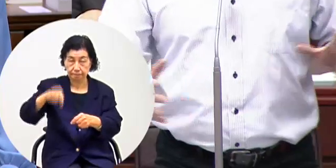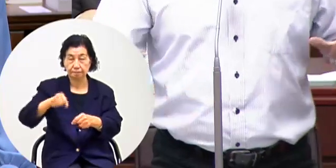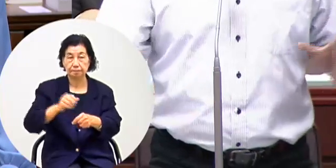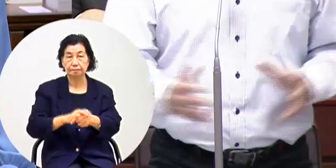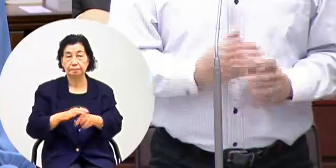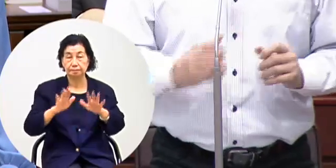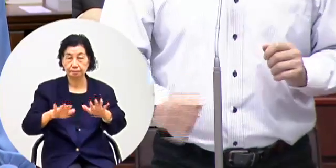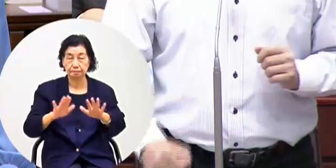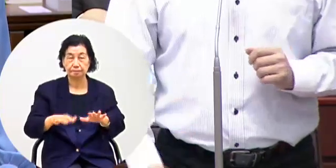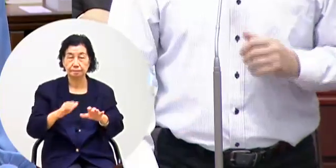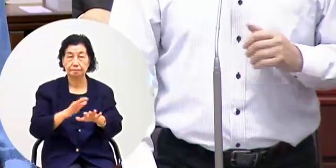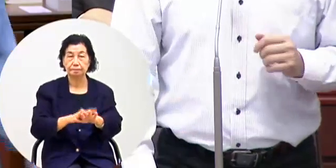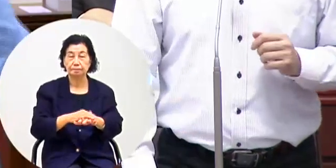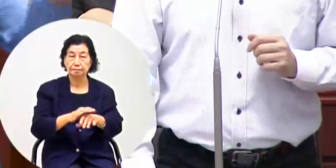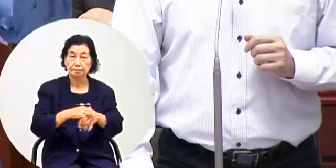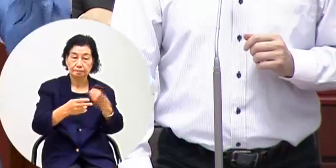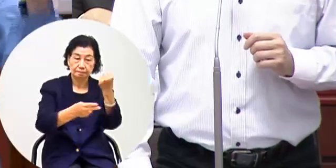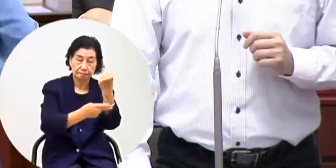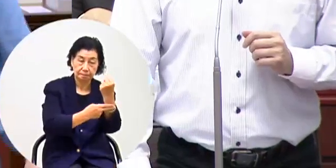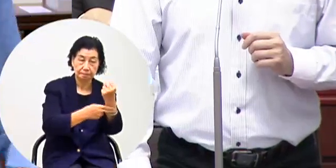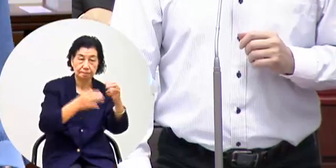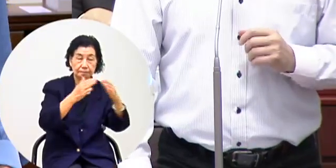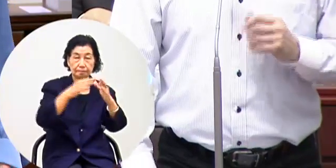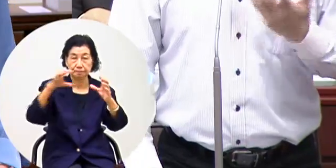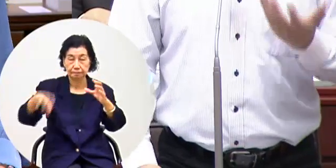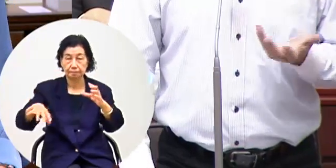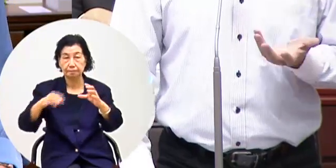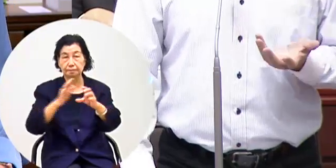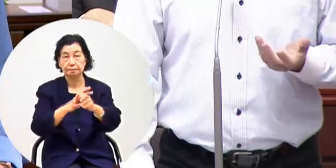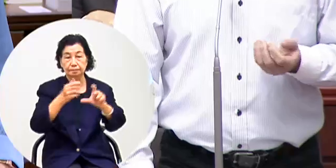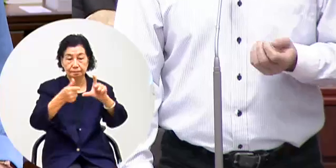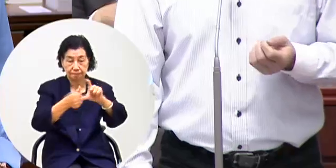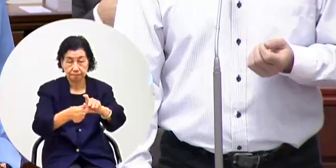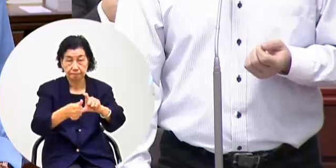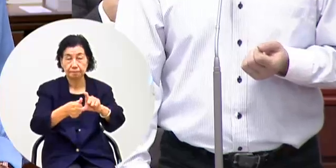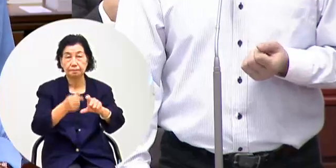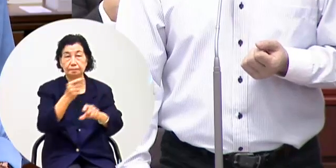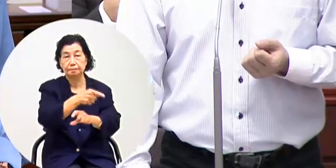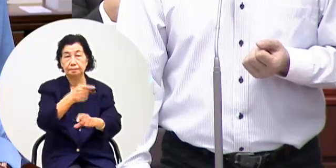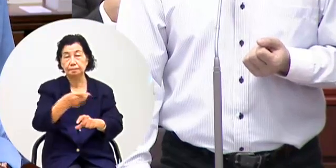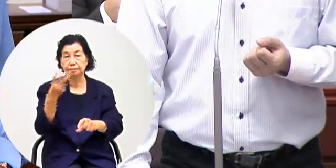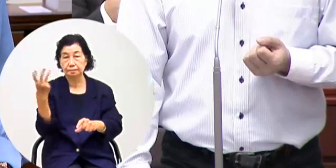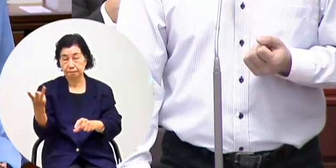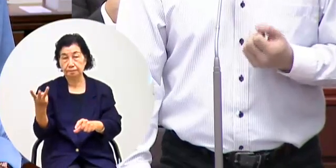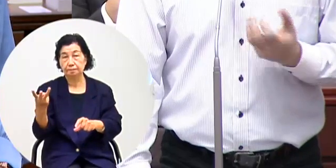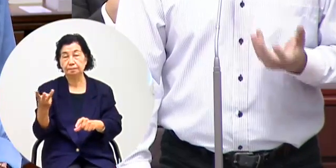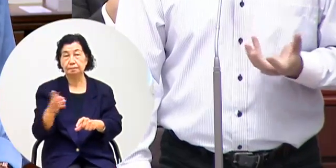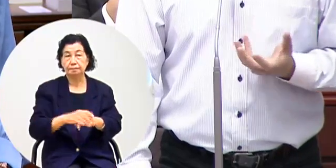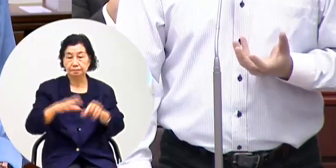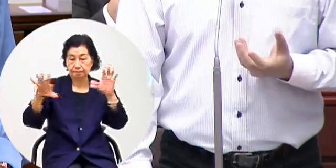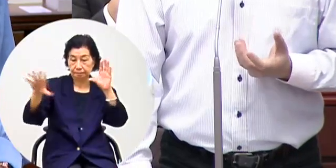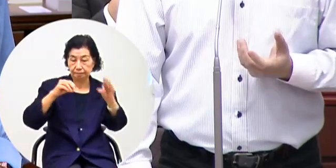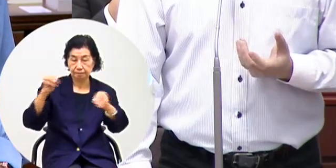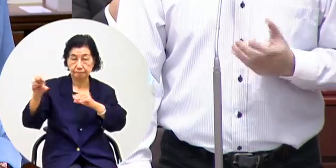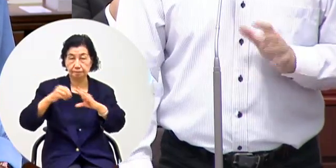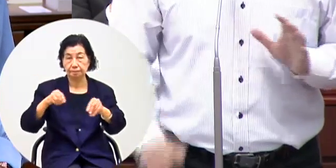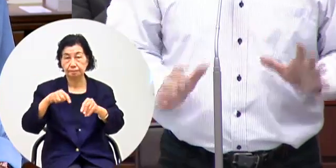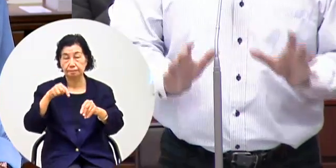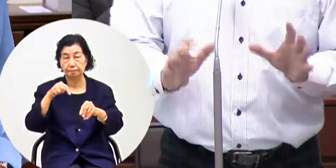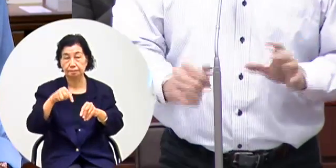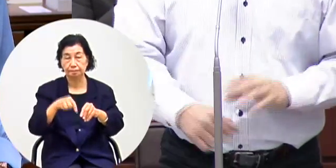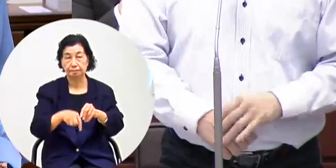时候，我们把所有的资料一次，我们很希望中央赶快把这个区划法通过。那我们也一直在